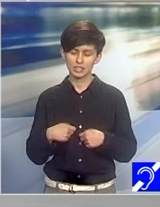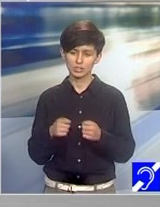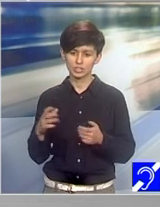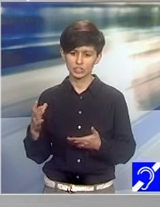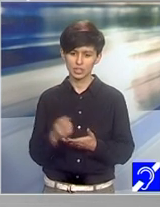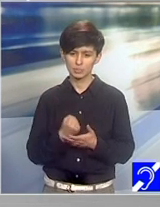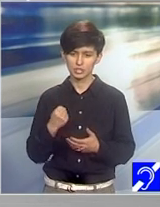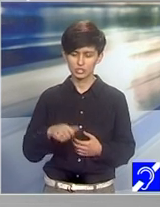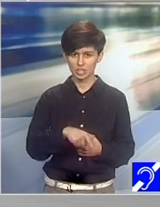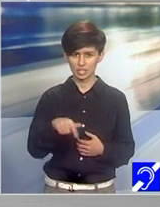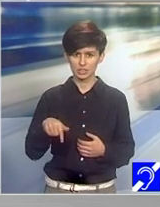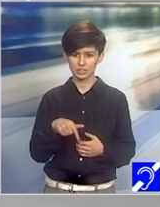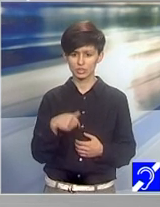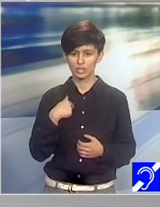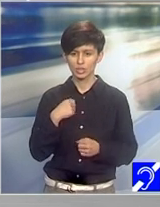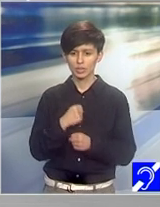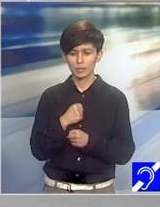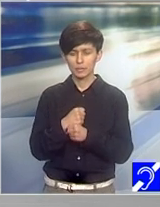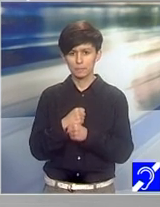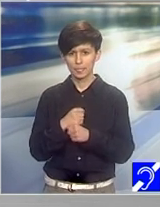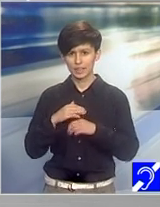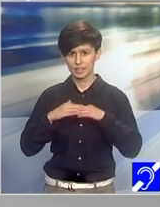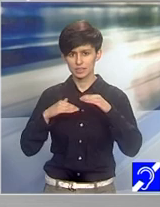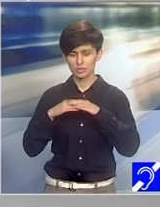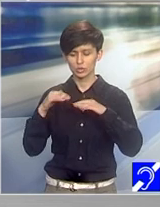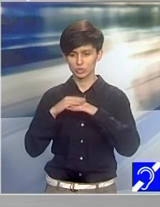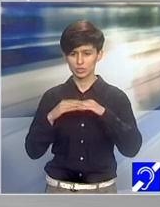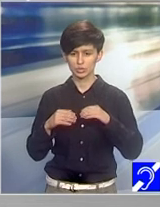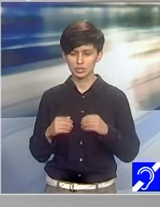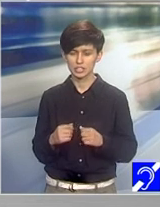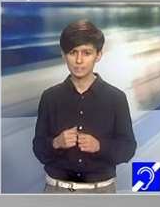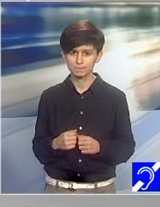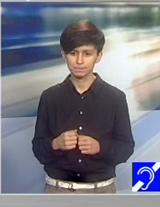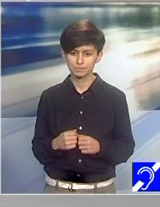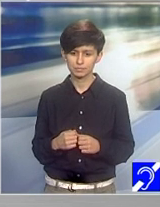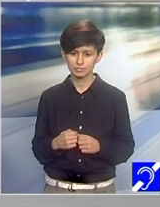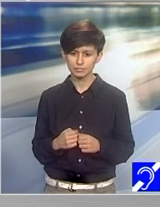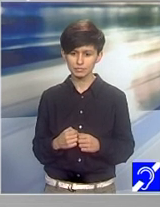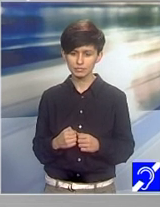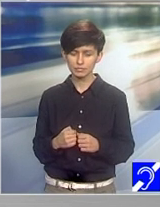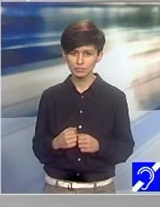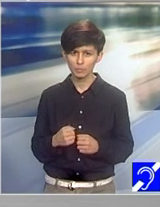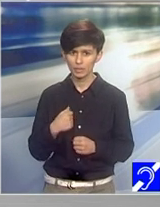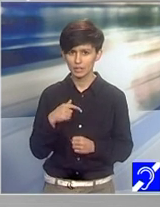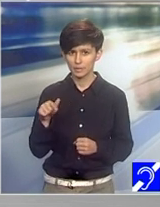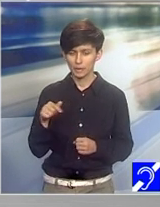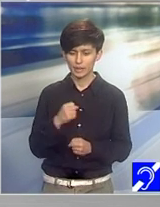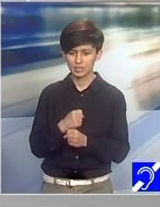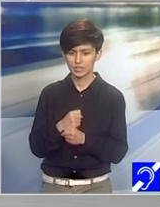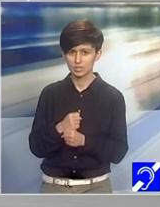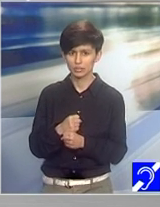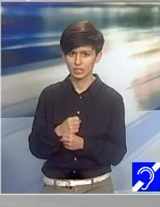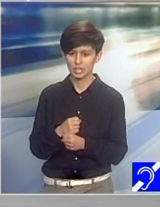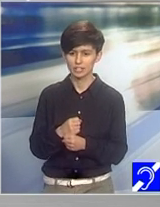eu am lucrat în domeniul construcțiilor, am învelit foarte multe case în țară și... Deci ați avut o meserie prin care ați